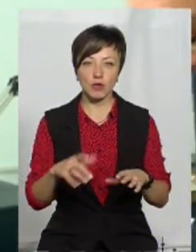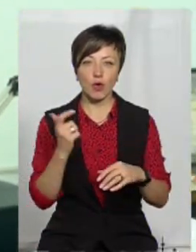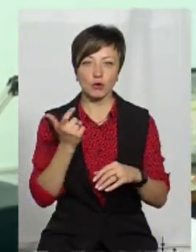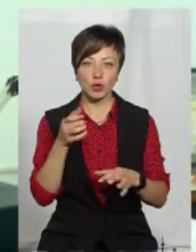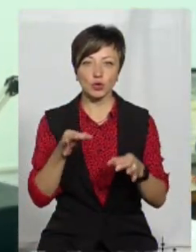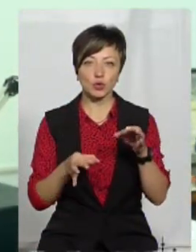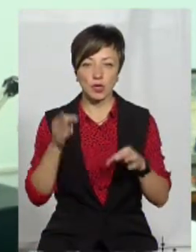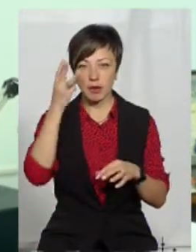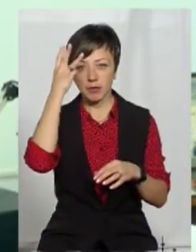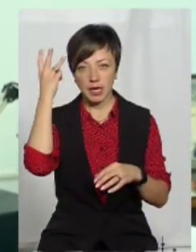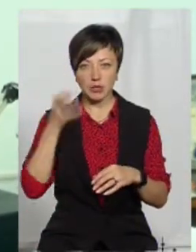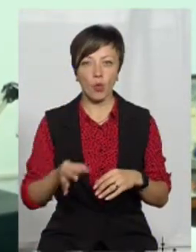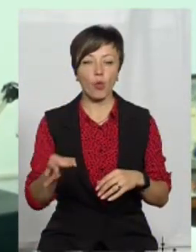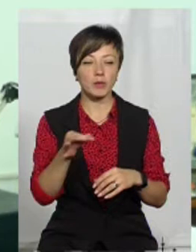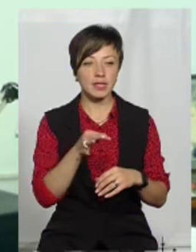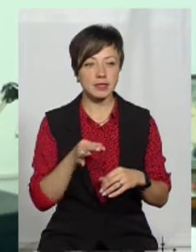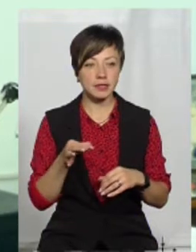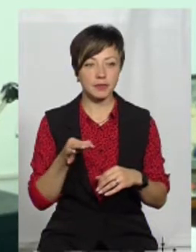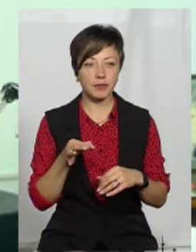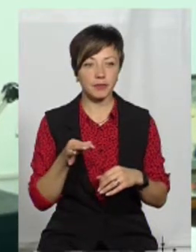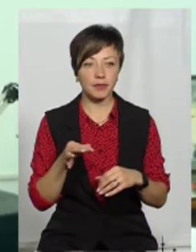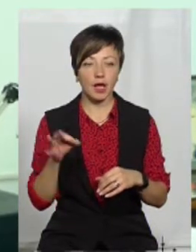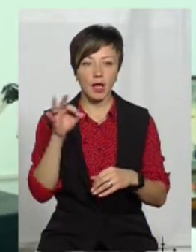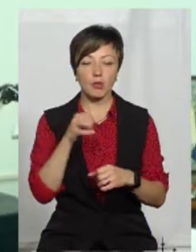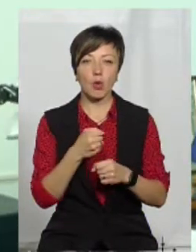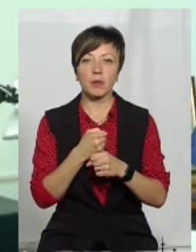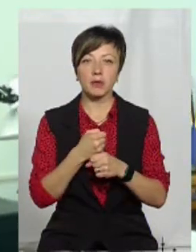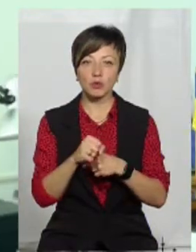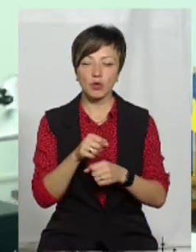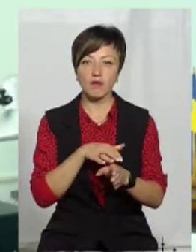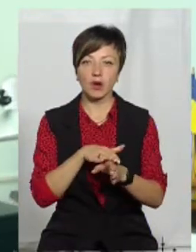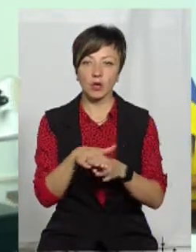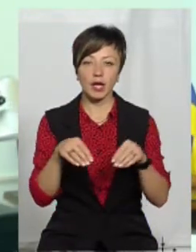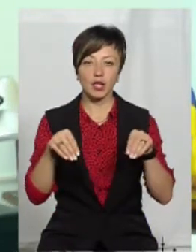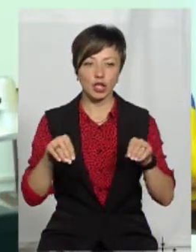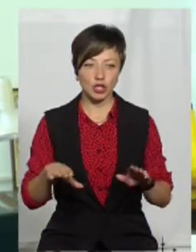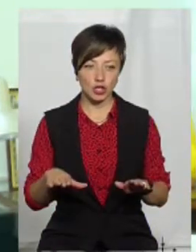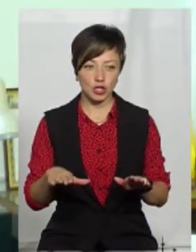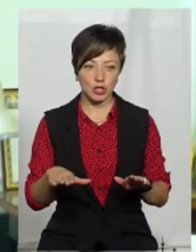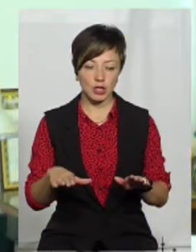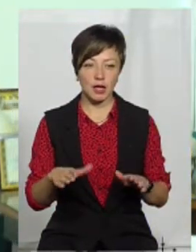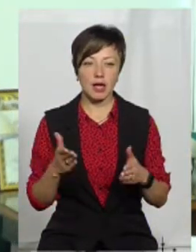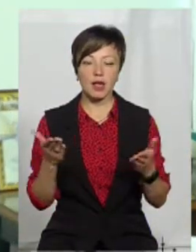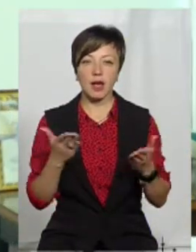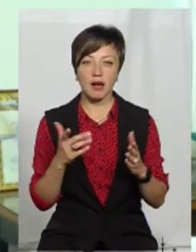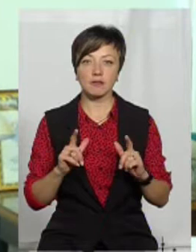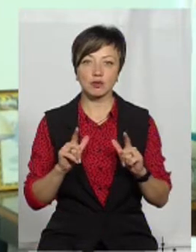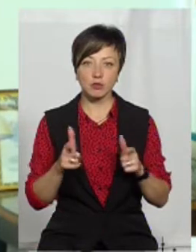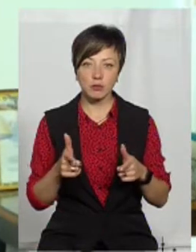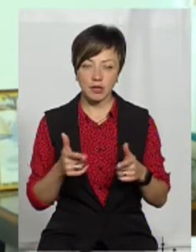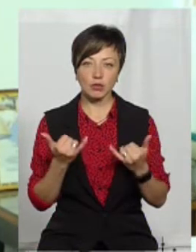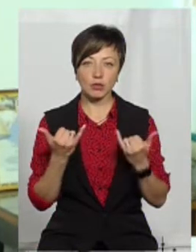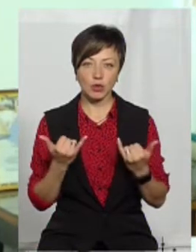суду Хмельницької області про примусове виконання рішення, яке вступило